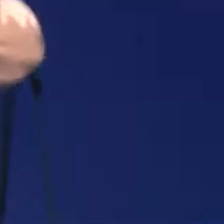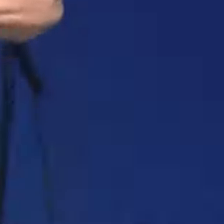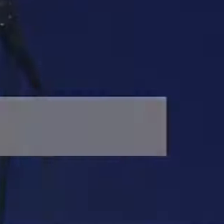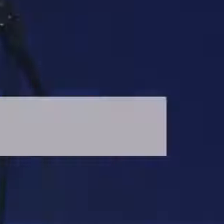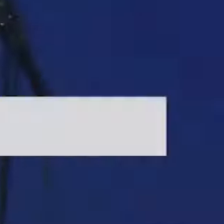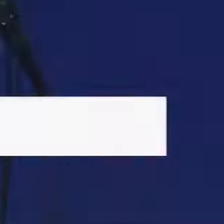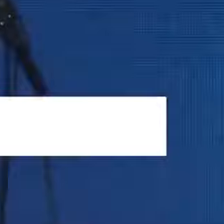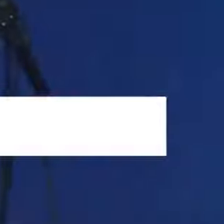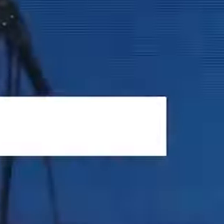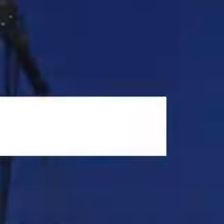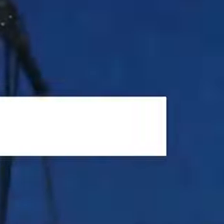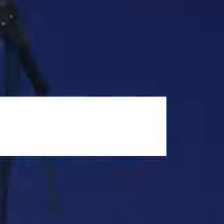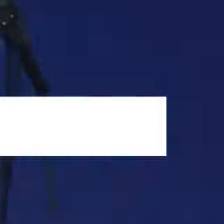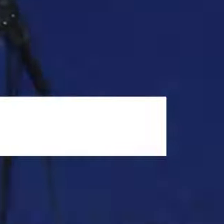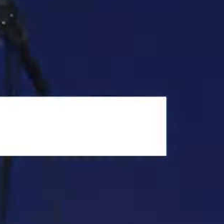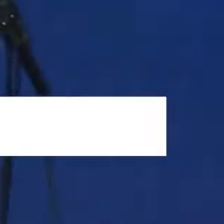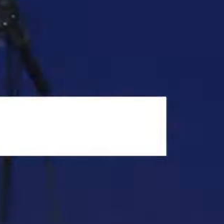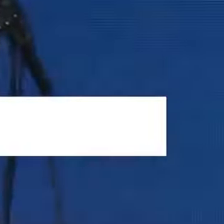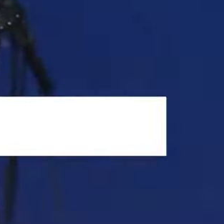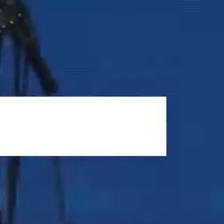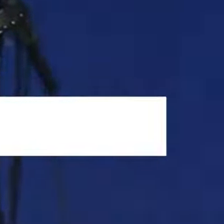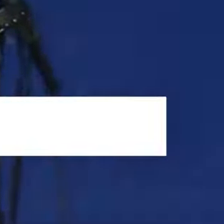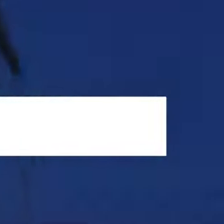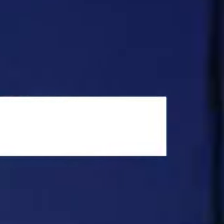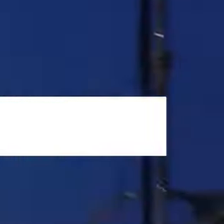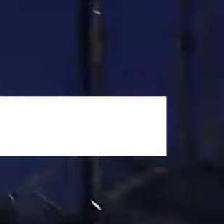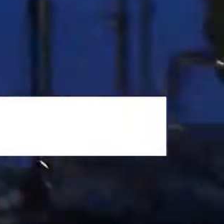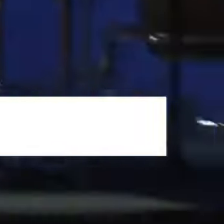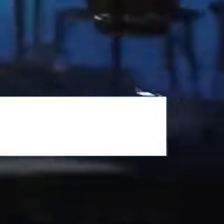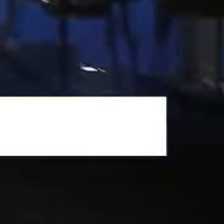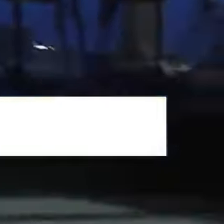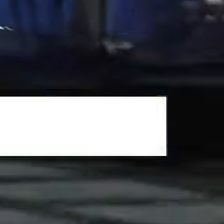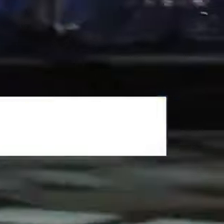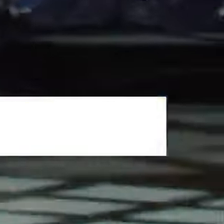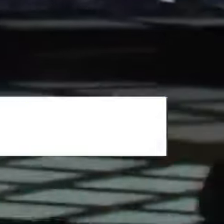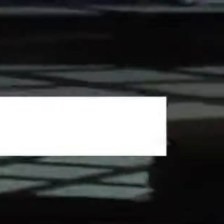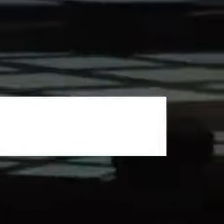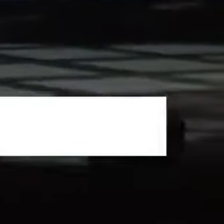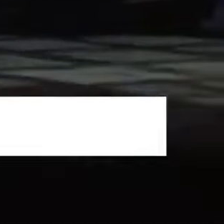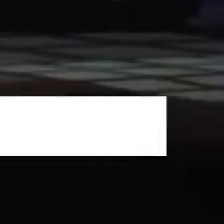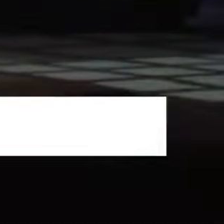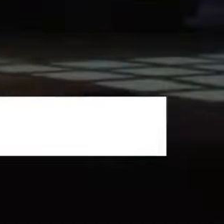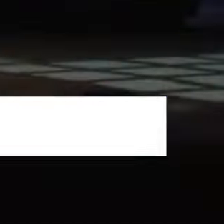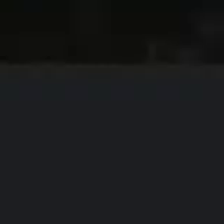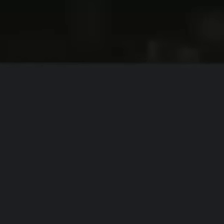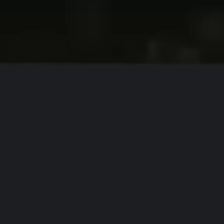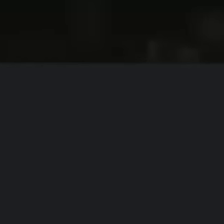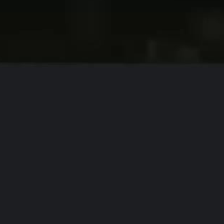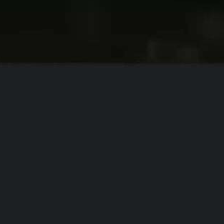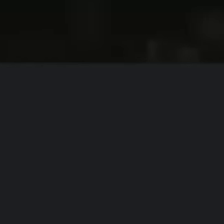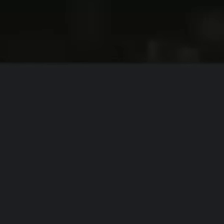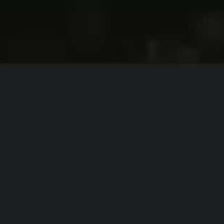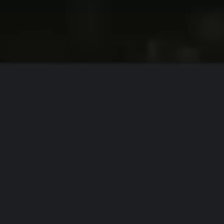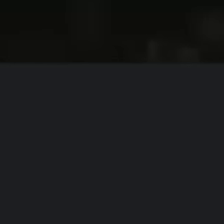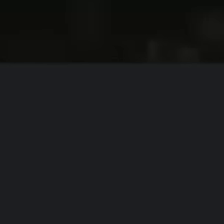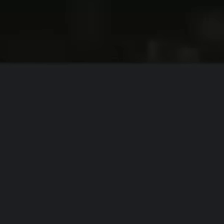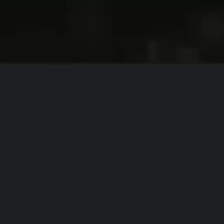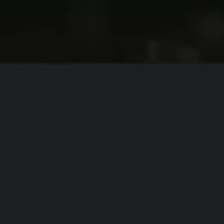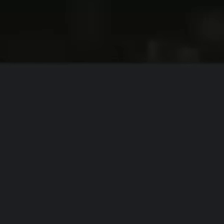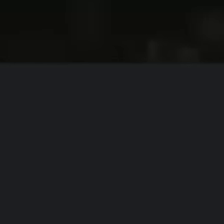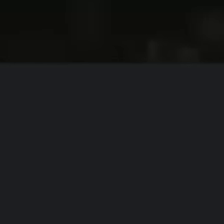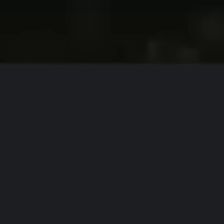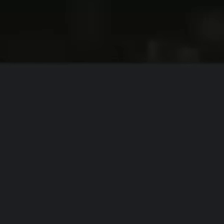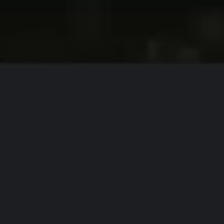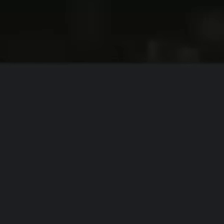하신다 그런데 KBS 중계하며 제공한 자막에 맞춤법에 맞지 않는 표현이 있었습니다 가사 중 기역 니은 디귿